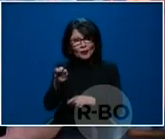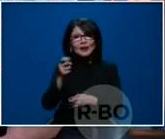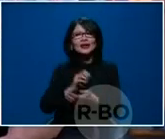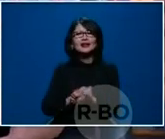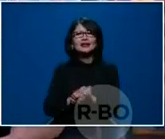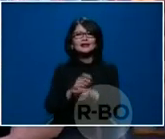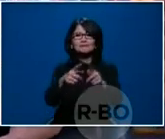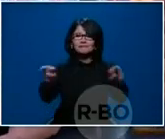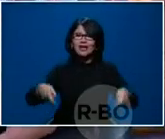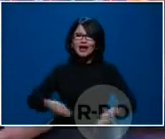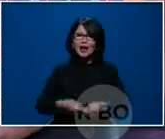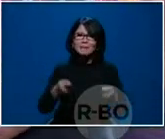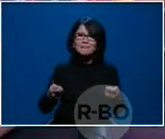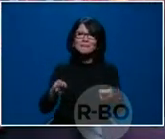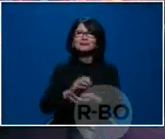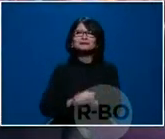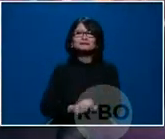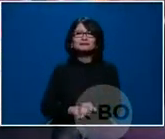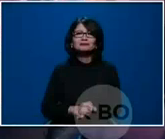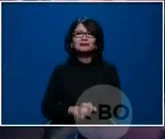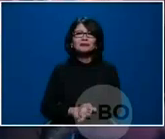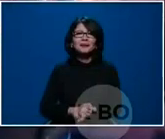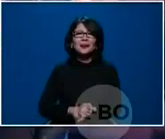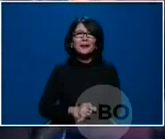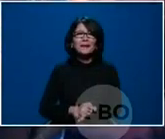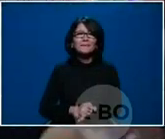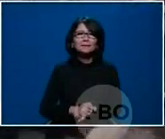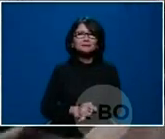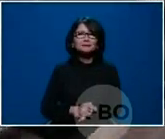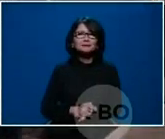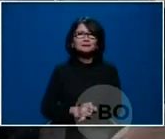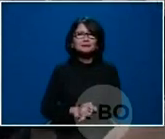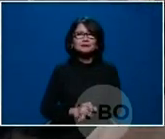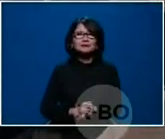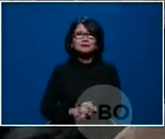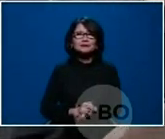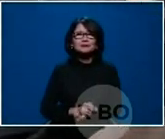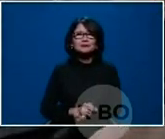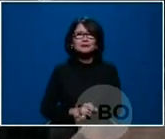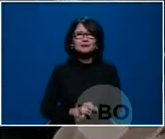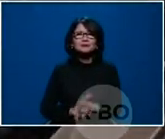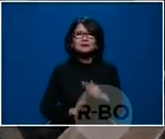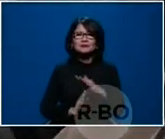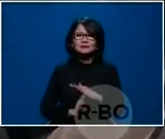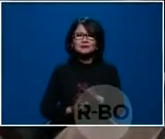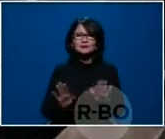kasih baikl waktunya sudah cukup Harap tenang pendukung paslon kedua